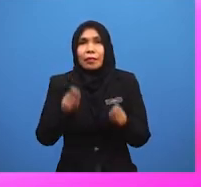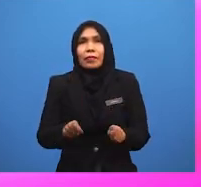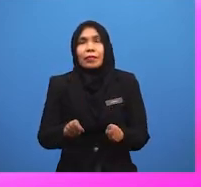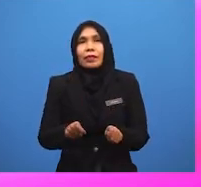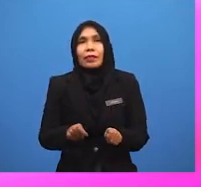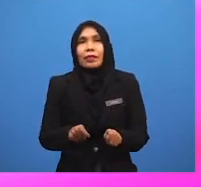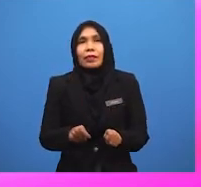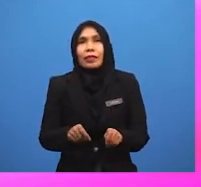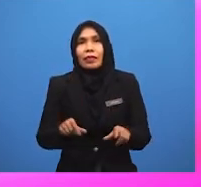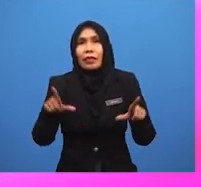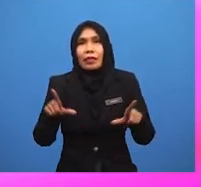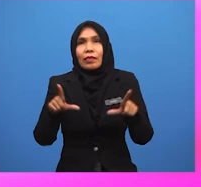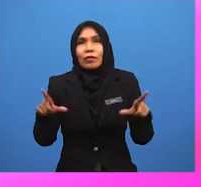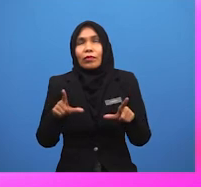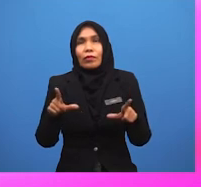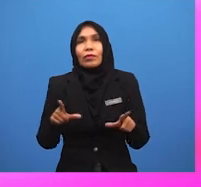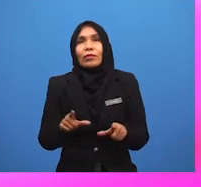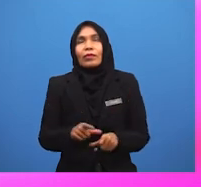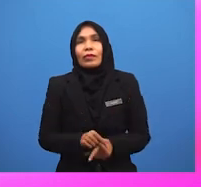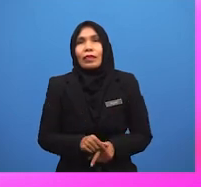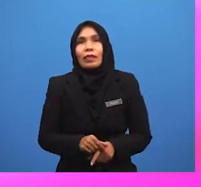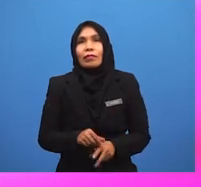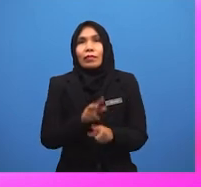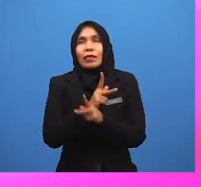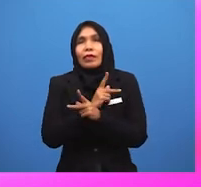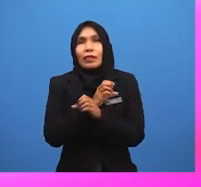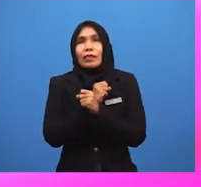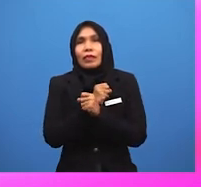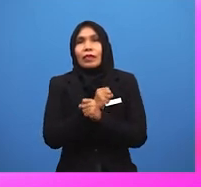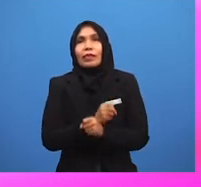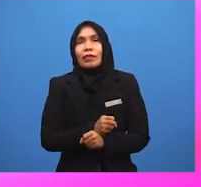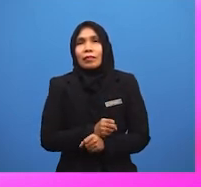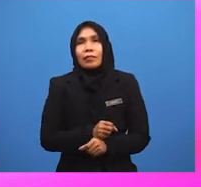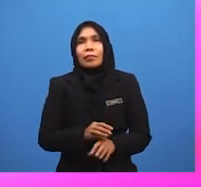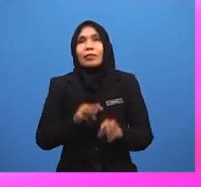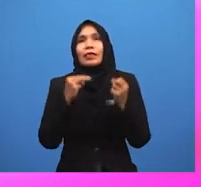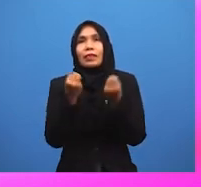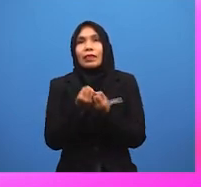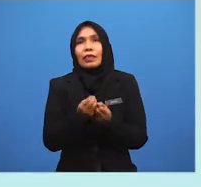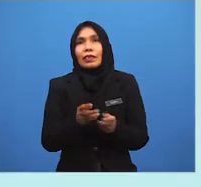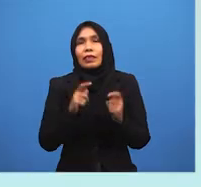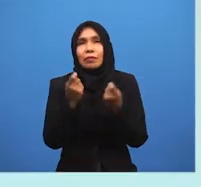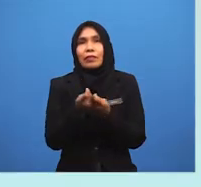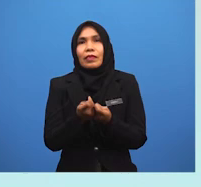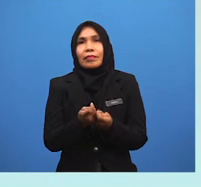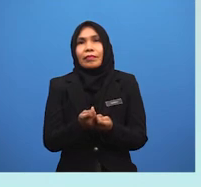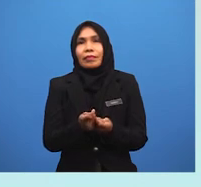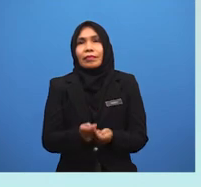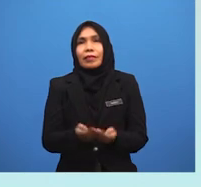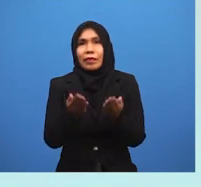menyayangi masyarakat setempat. Kita berjumpa lagi. Sekian, terima kasih.